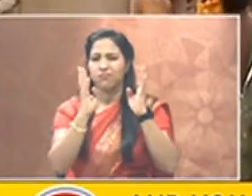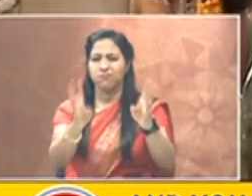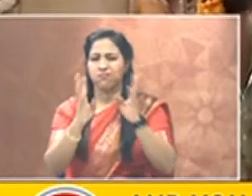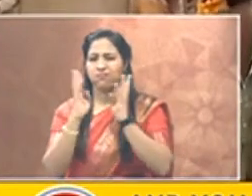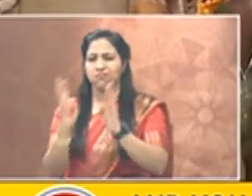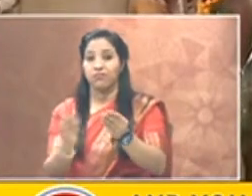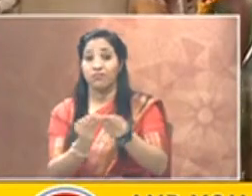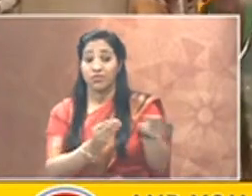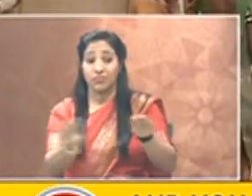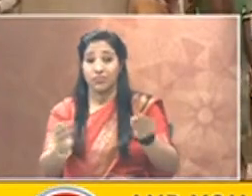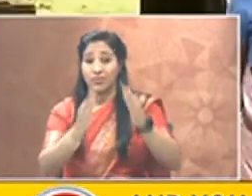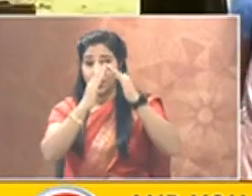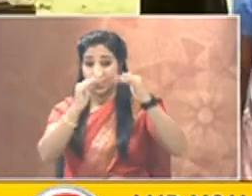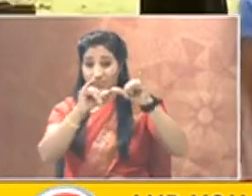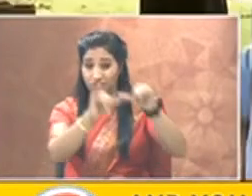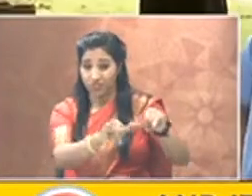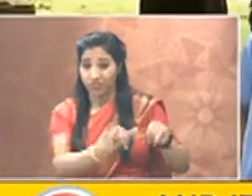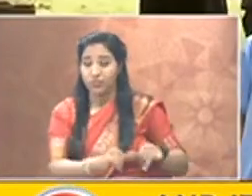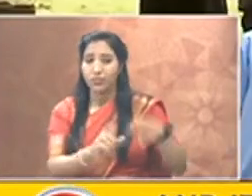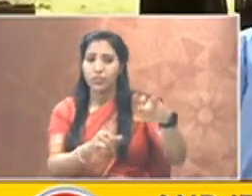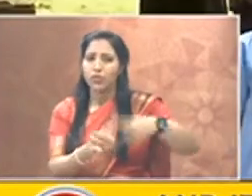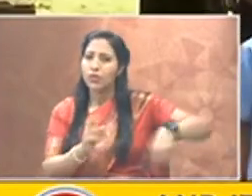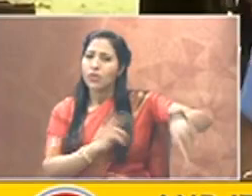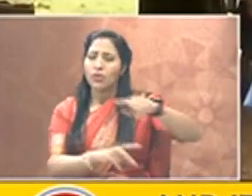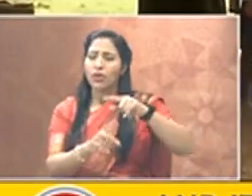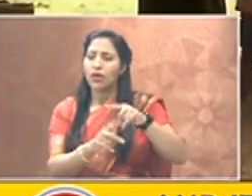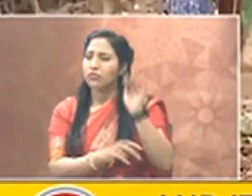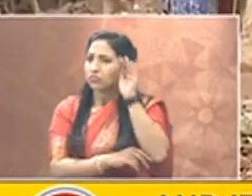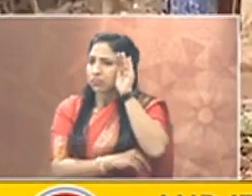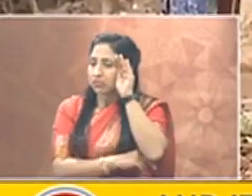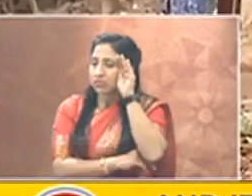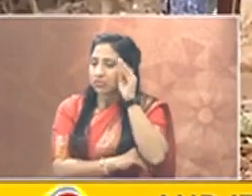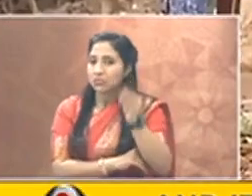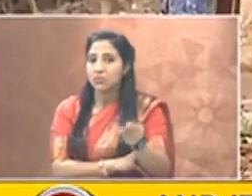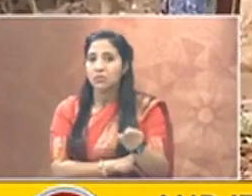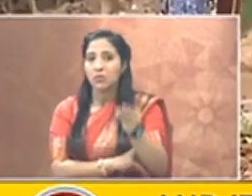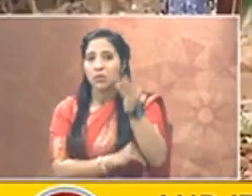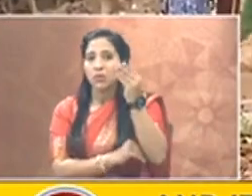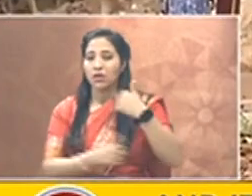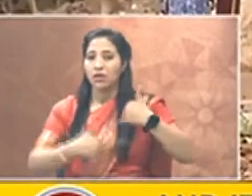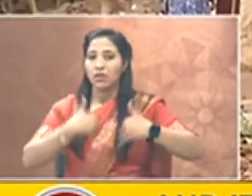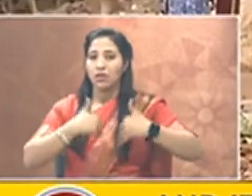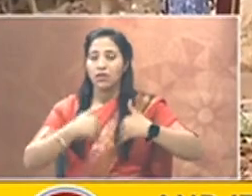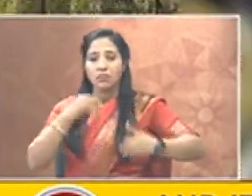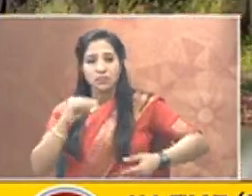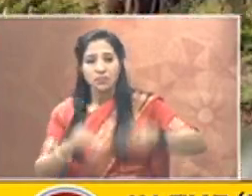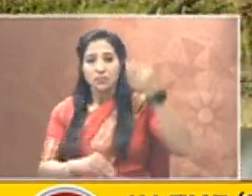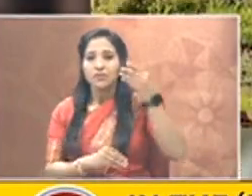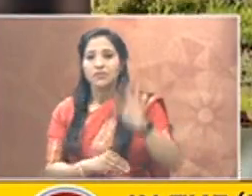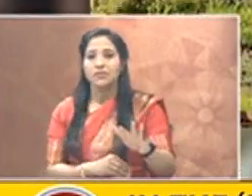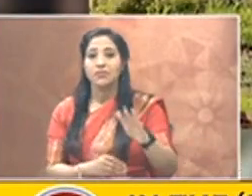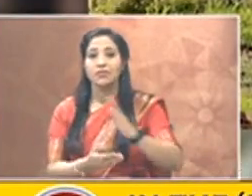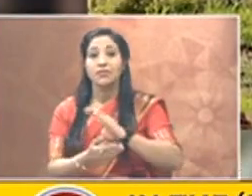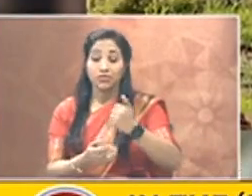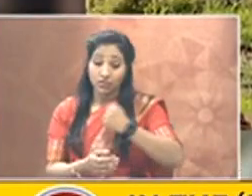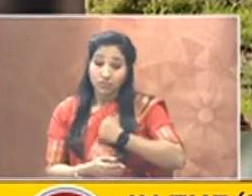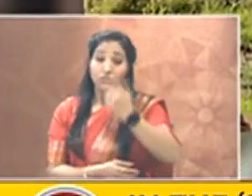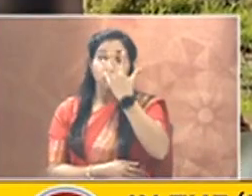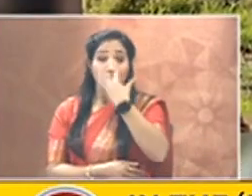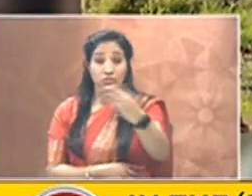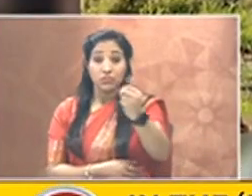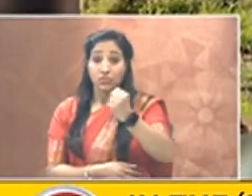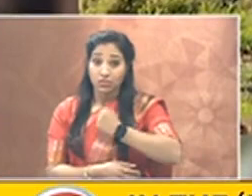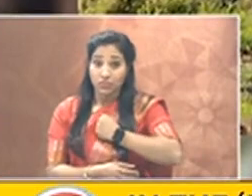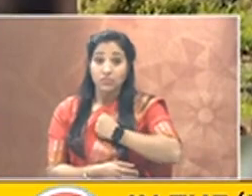के इलाके में रहने वाले बड़े ध्यान से इस कार्यक्रम को सुनते हैं। हमर हाथी